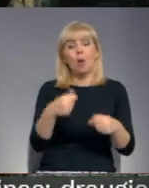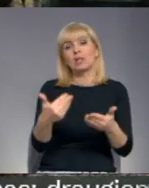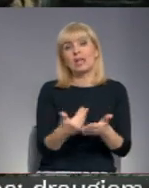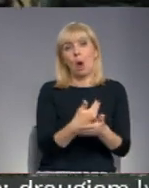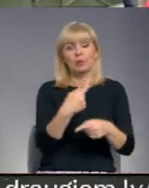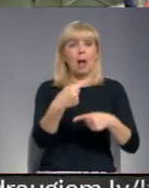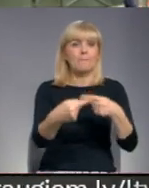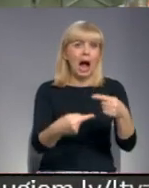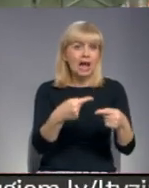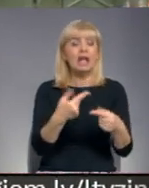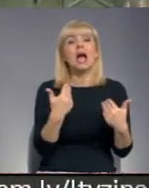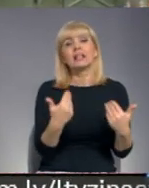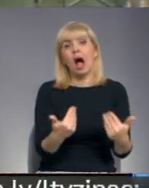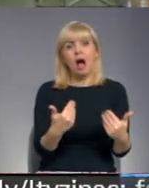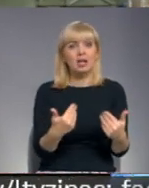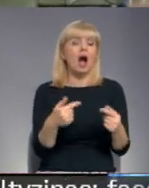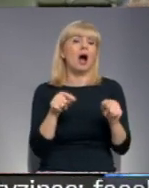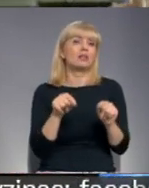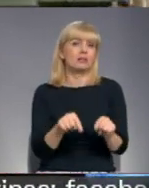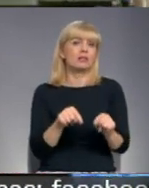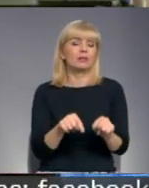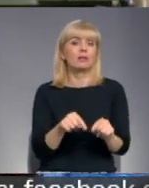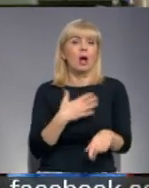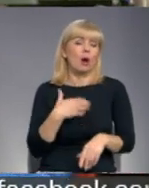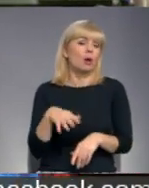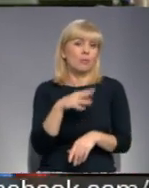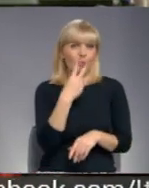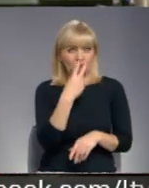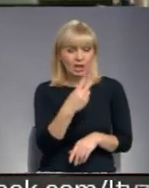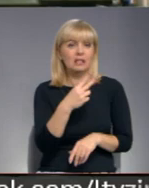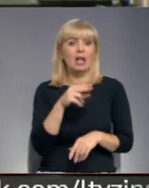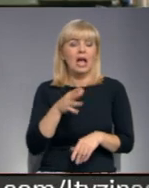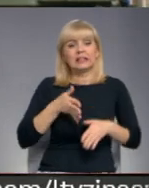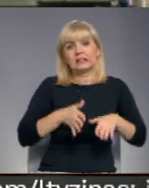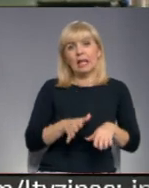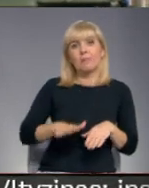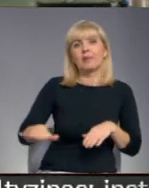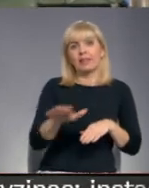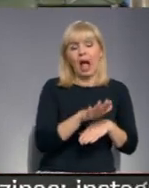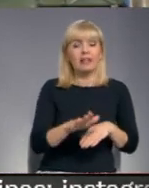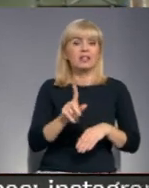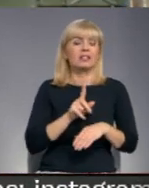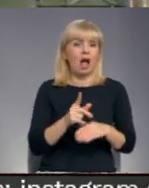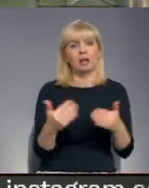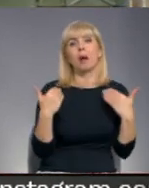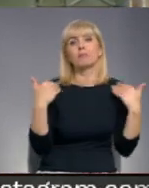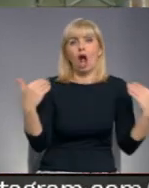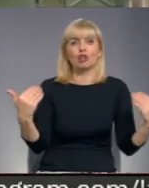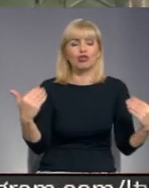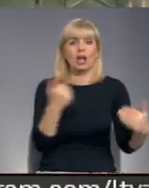maiņa. Nu, šeit mēs ieraugam, kad mūsu dzimteni sargā braši karavīri